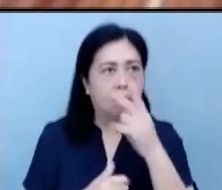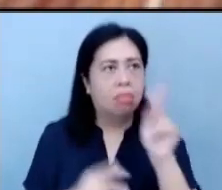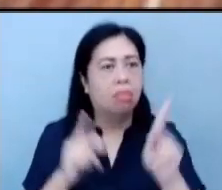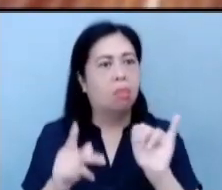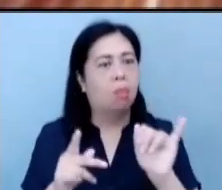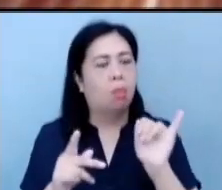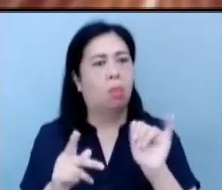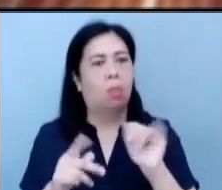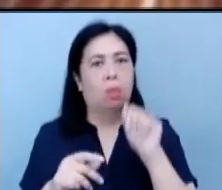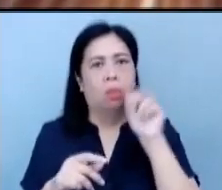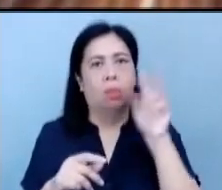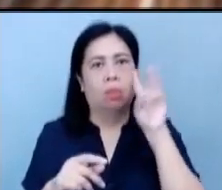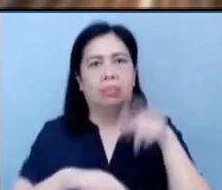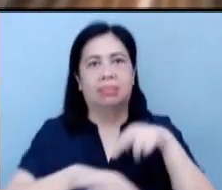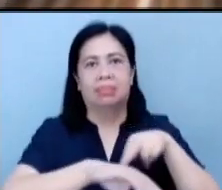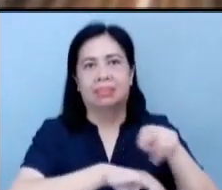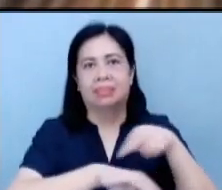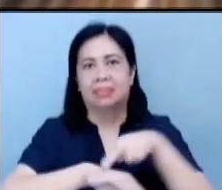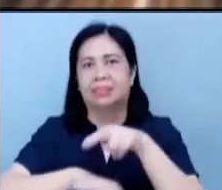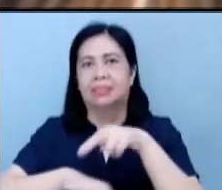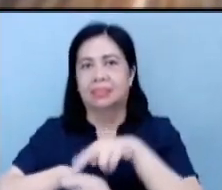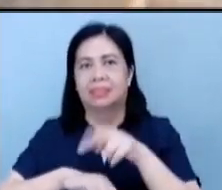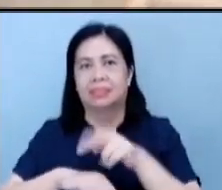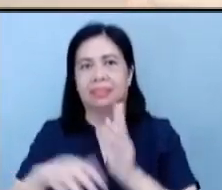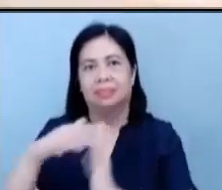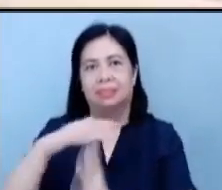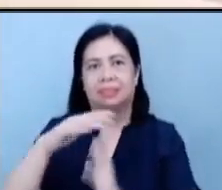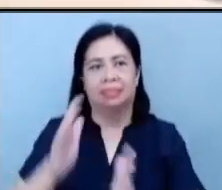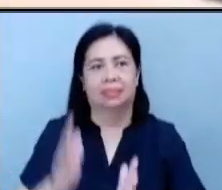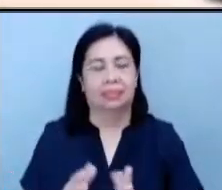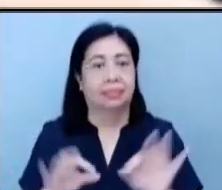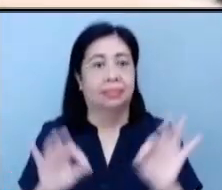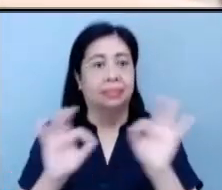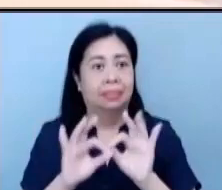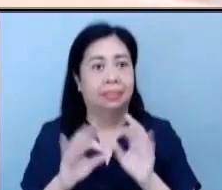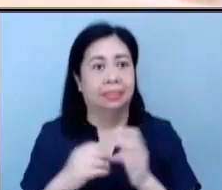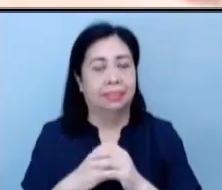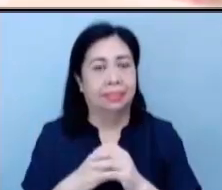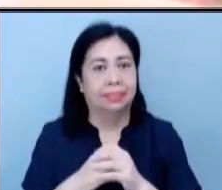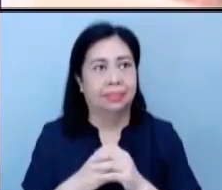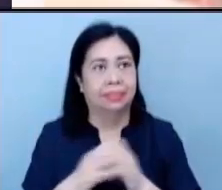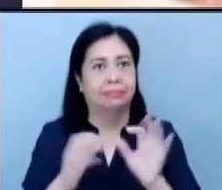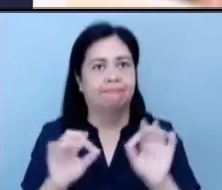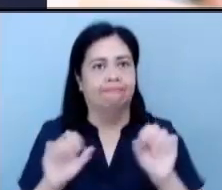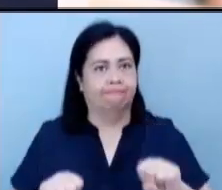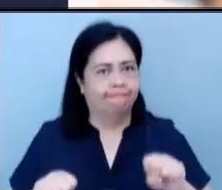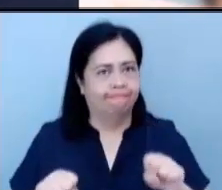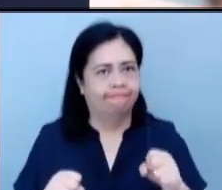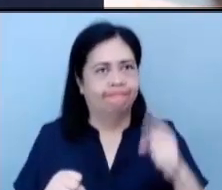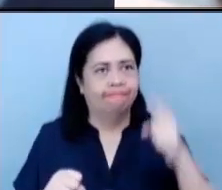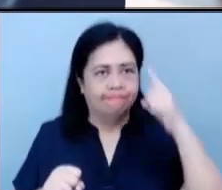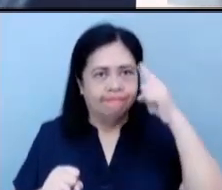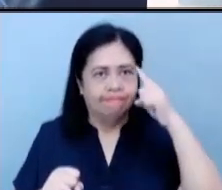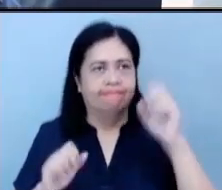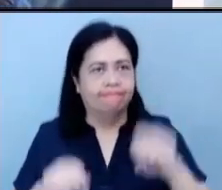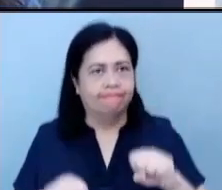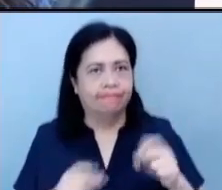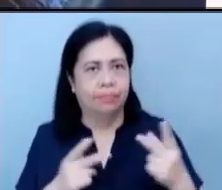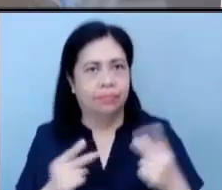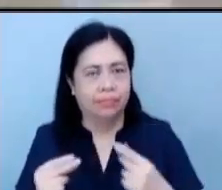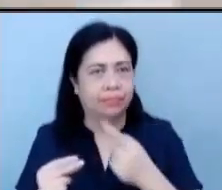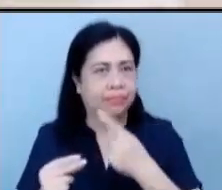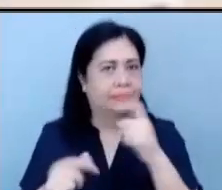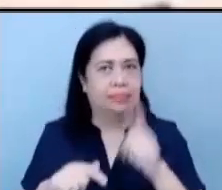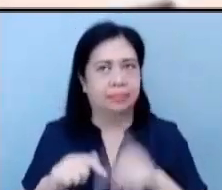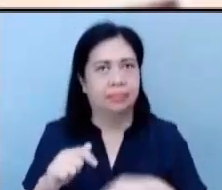sa ni-refer na lang ako ng mga client ko. Basta yung faith mo na kaya ko to, kailangan ko tong gawin kasi hindi pwedeng habang